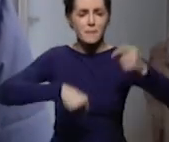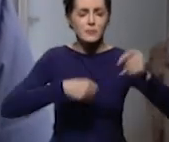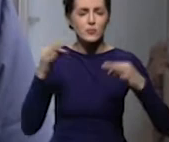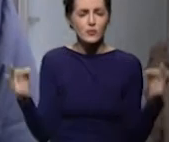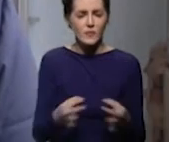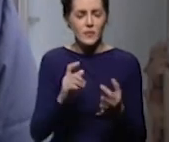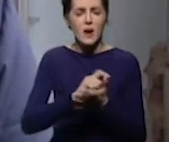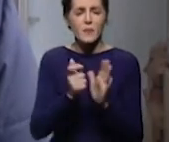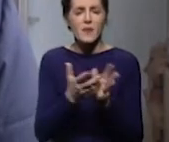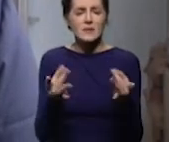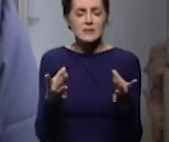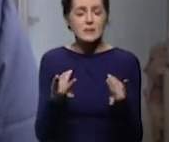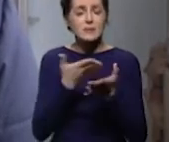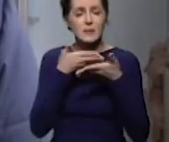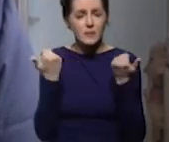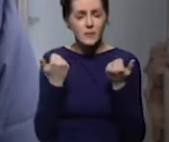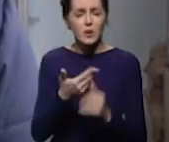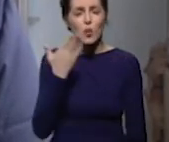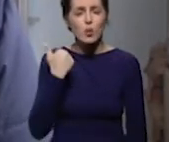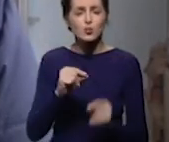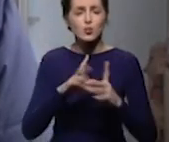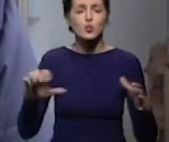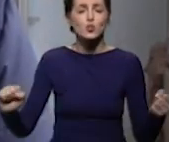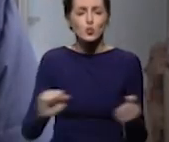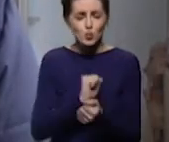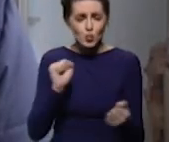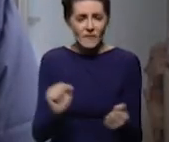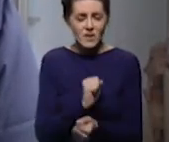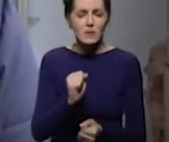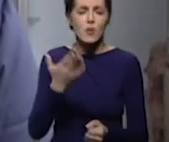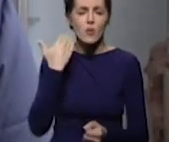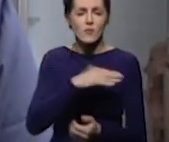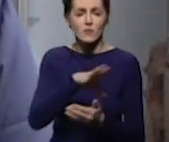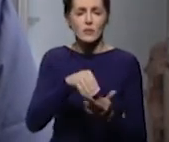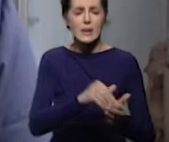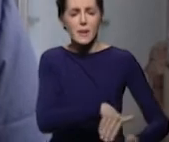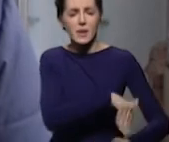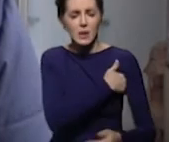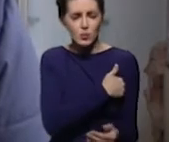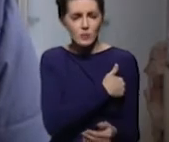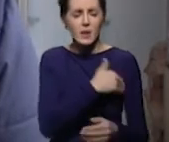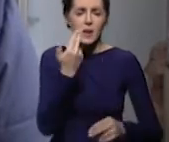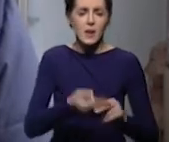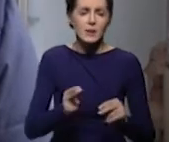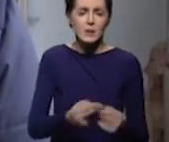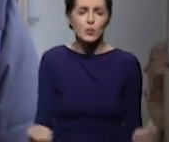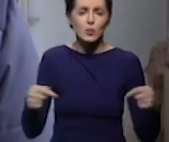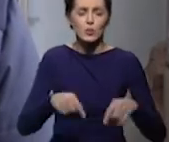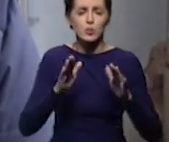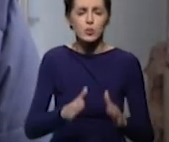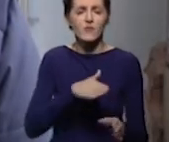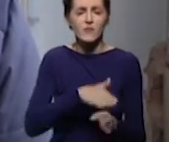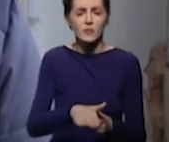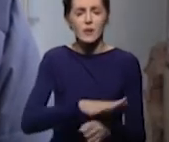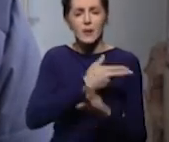кабинетах нет влажности и воды. После того, как школа будет просушена, высушена, наберет необходимую температуру, здесь будет выполнена